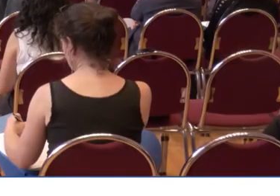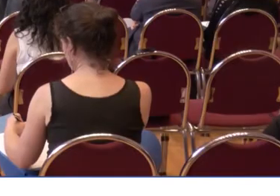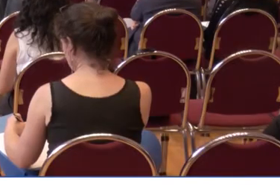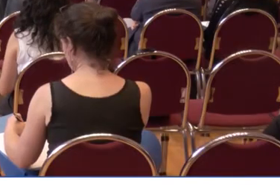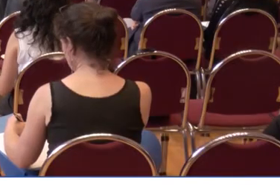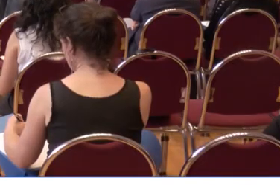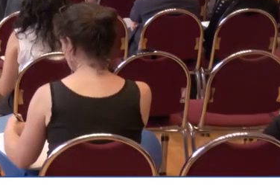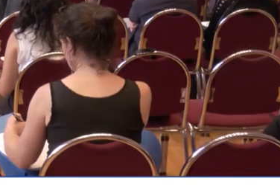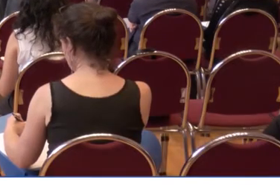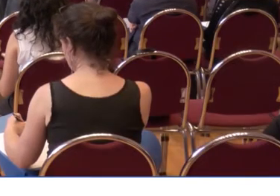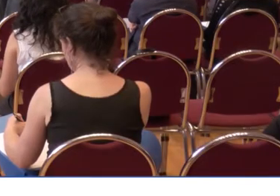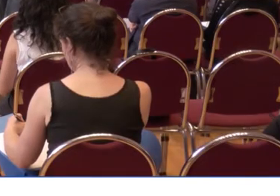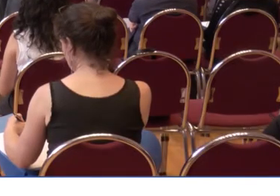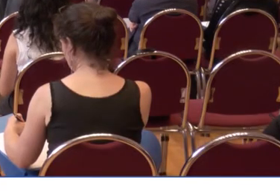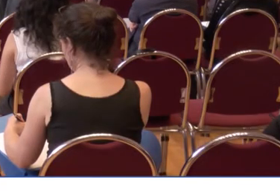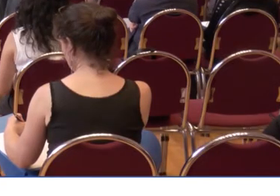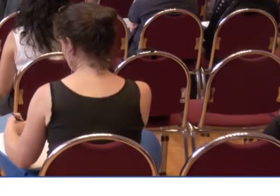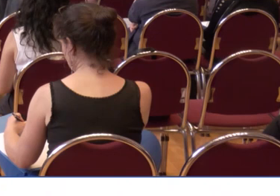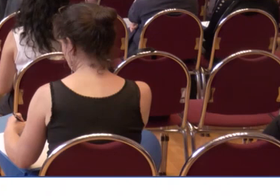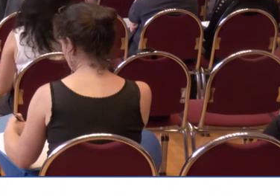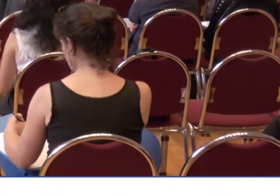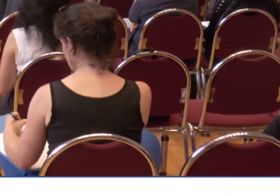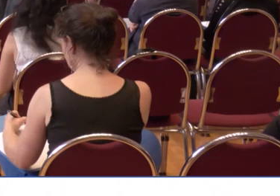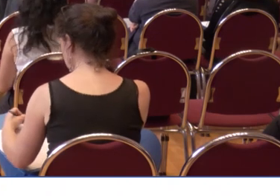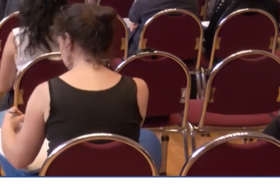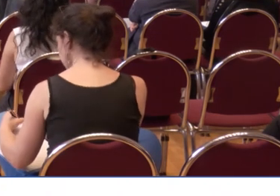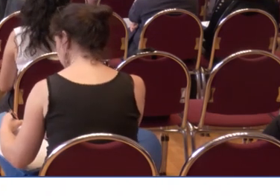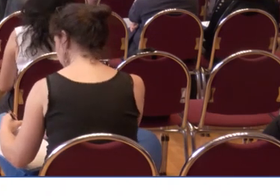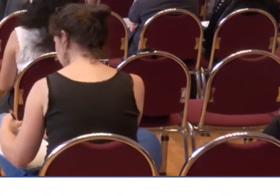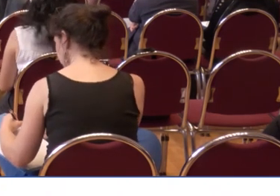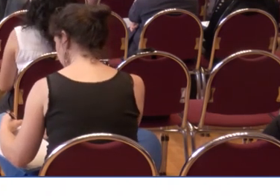da sehe ich schon eine Wortmeldung perfekt ich wollte gerade